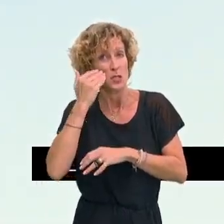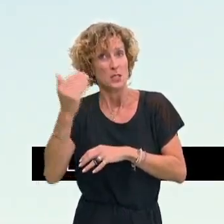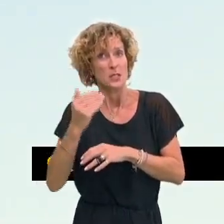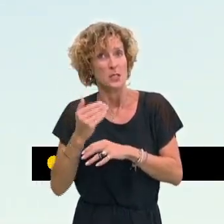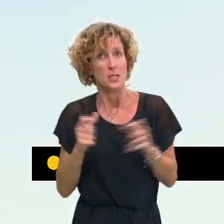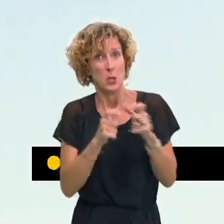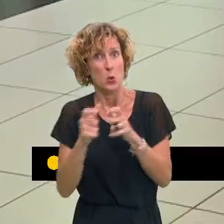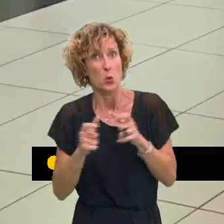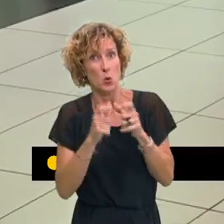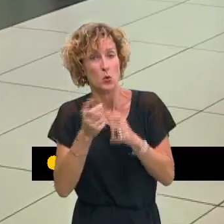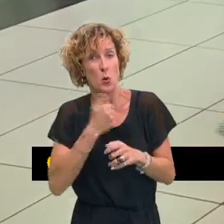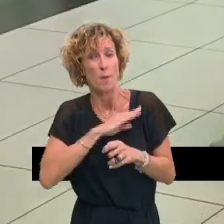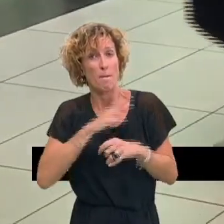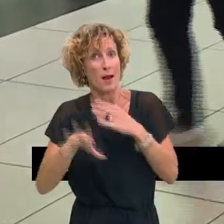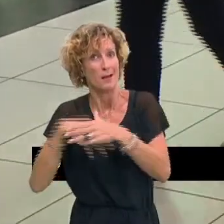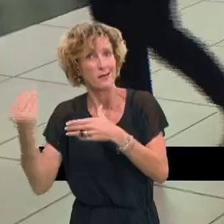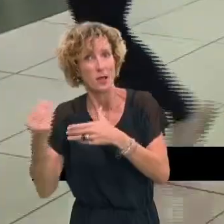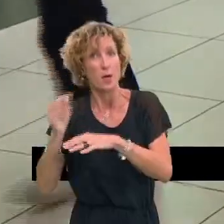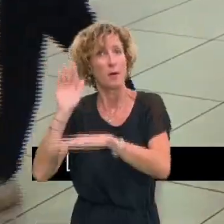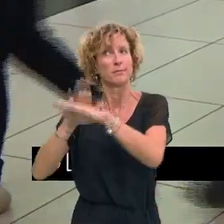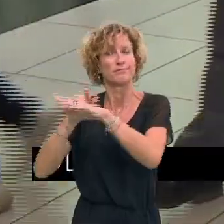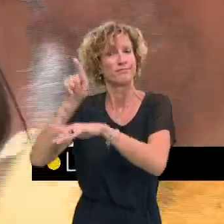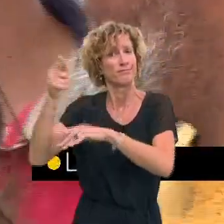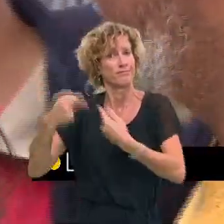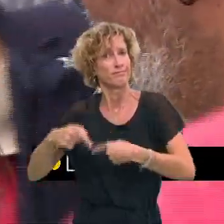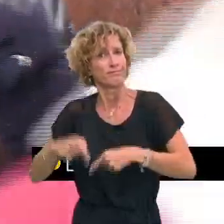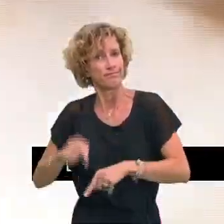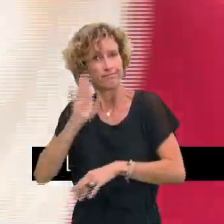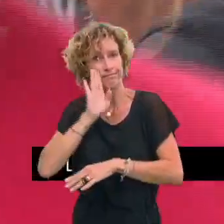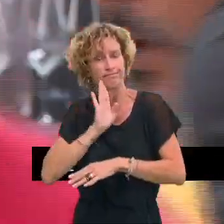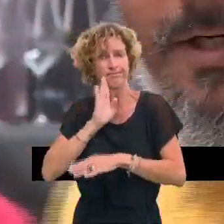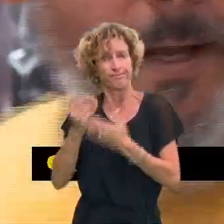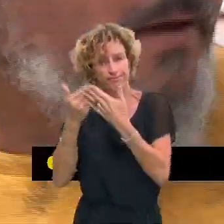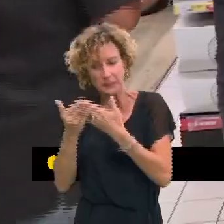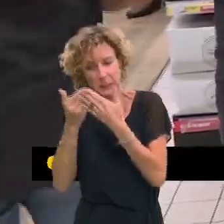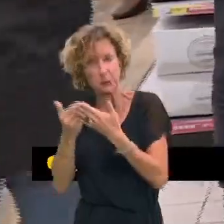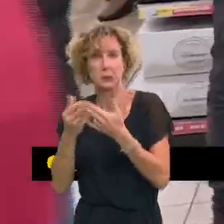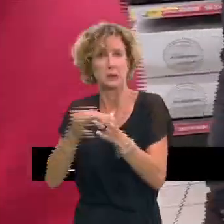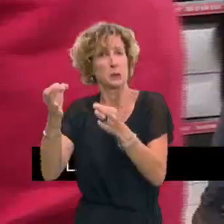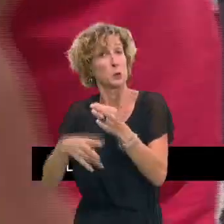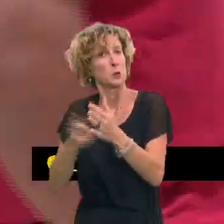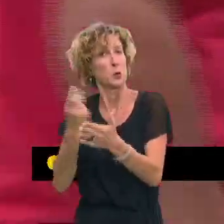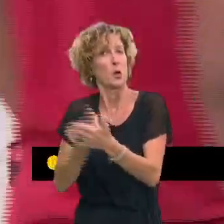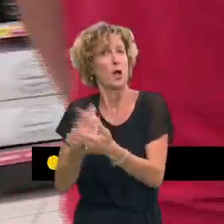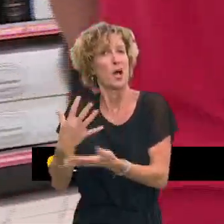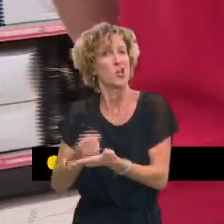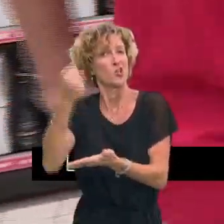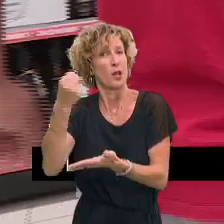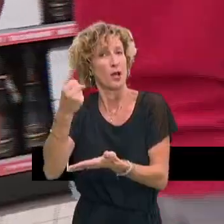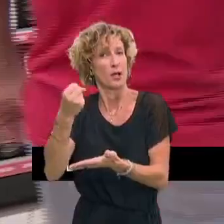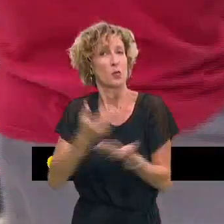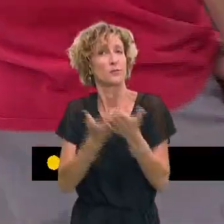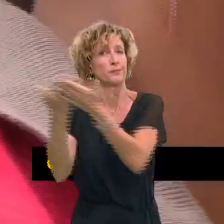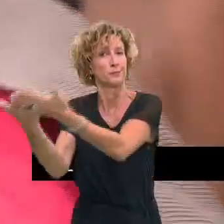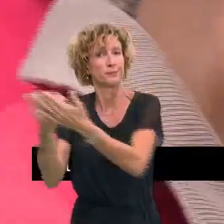contrôle externe et en appelle à l'État à examiner avec la plus grande attention la solution réunionnaise actuellement sur